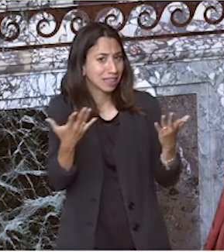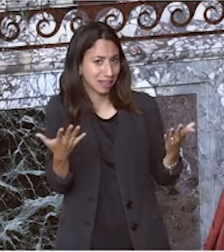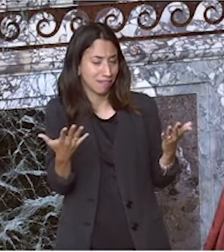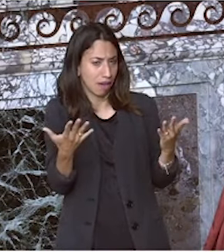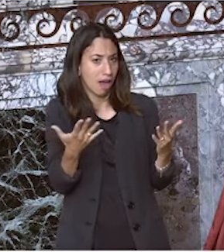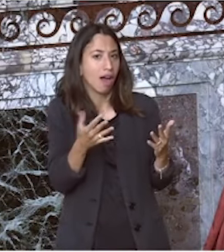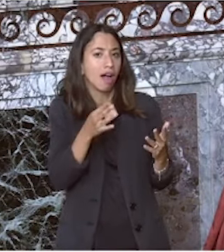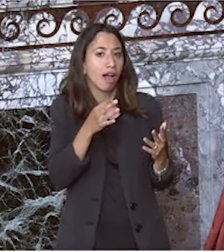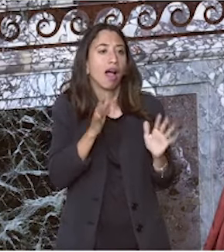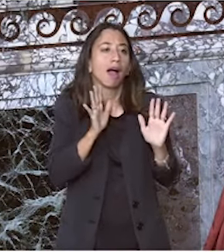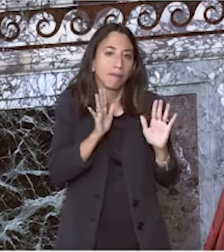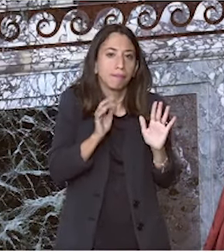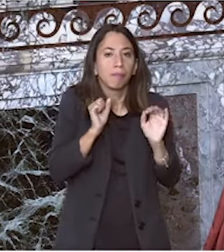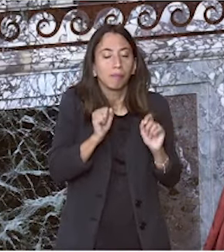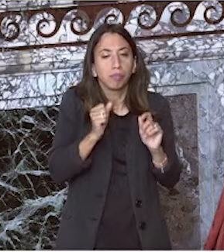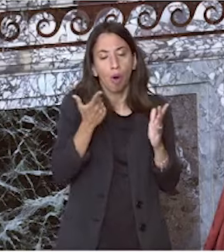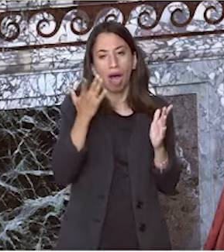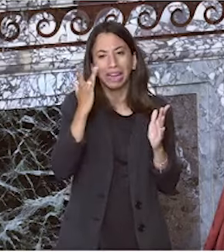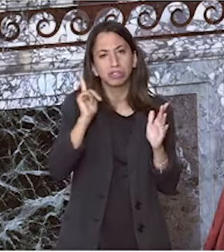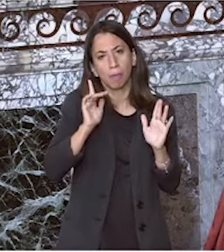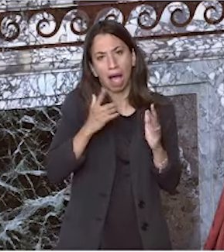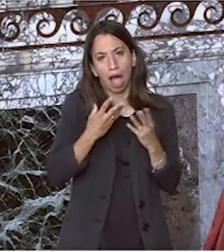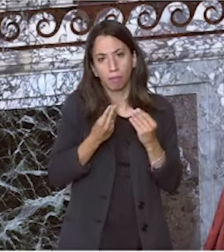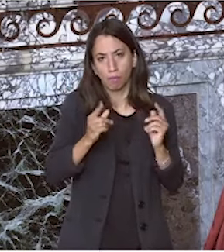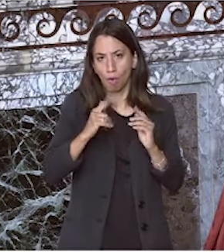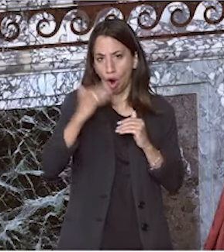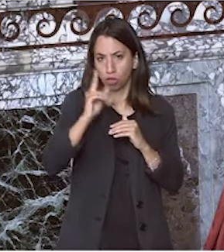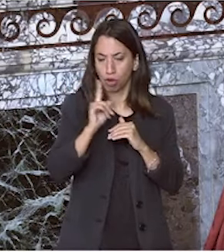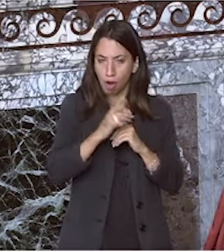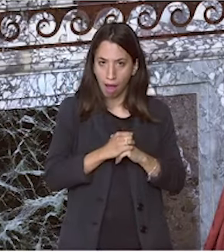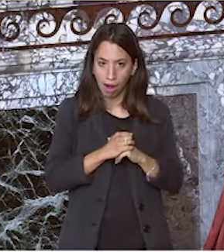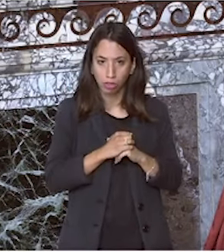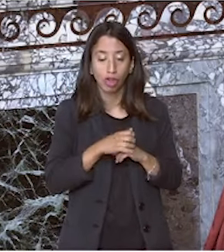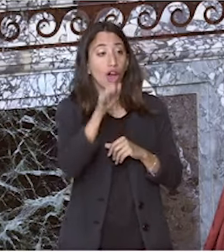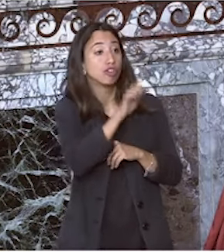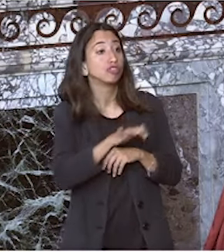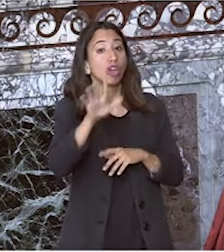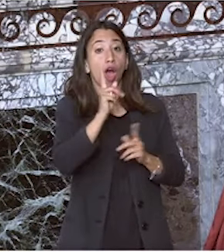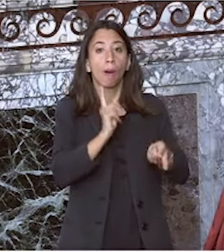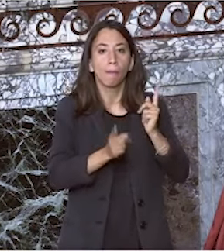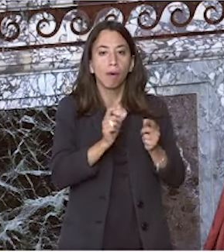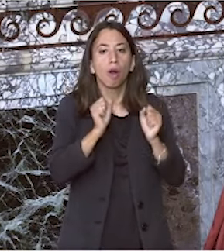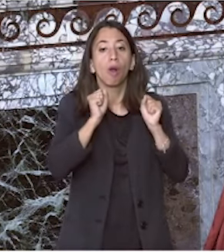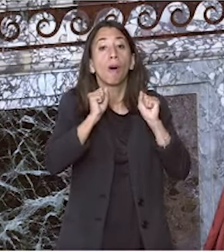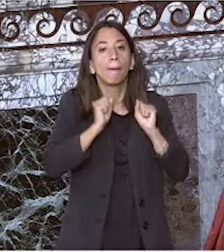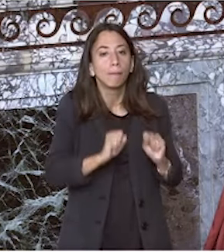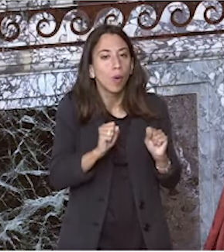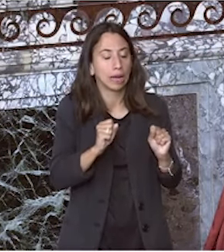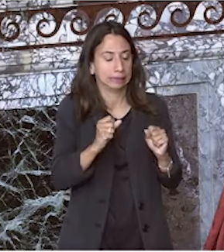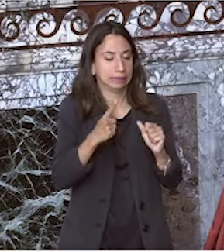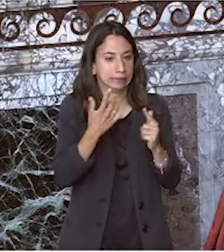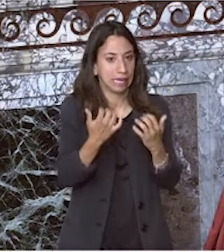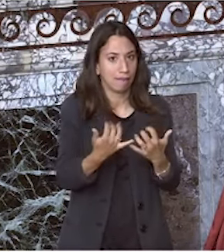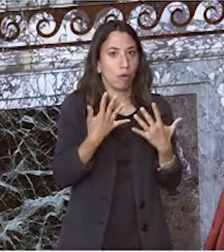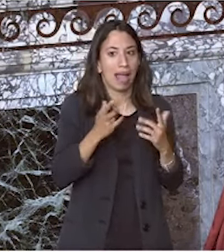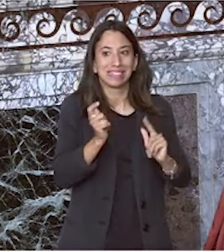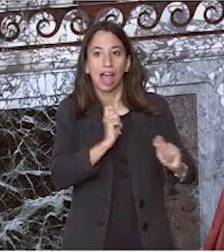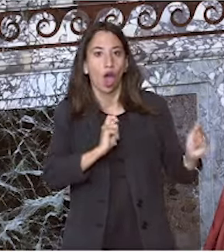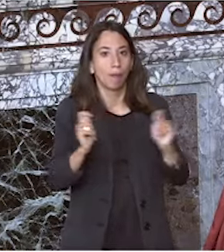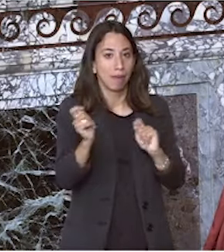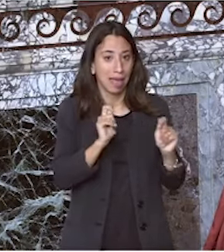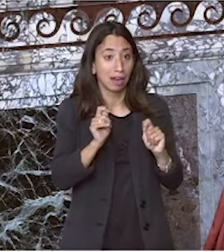e soggetta a rischi al ribasso. Le tensioni geopolitiche potrebbero frenare il commercio mondiale e generare